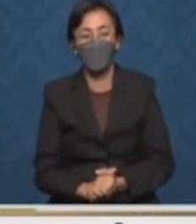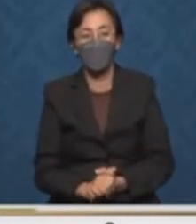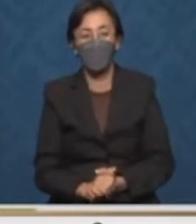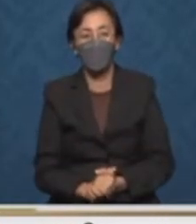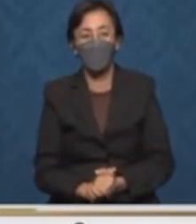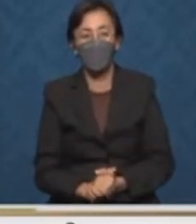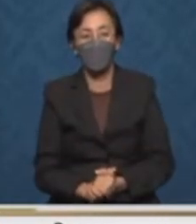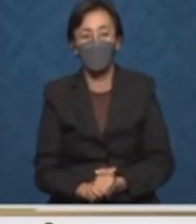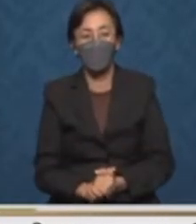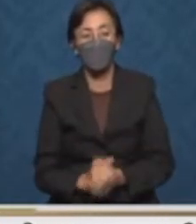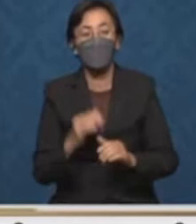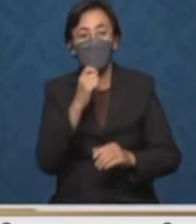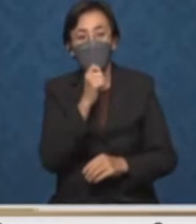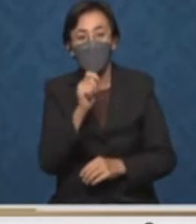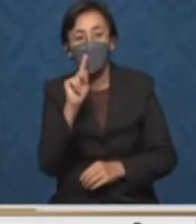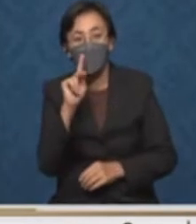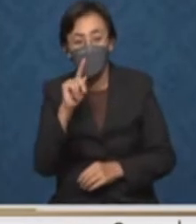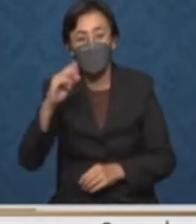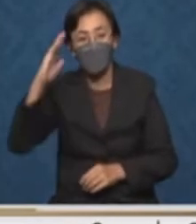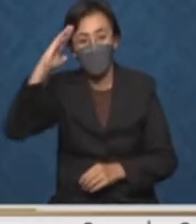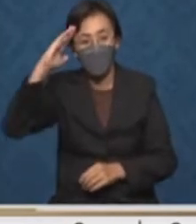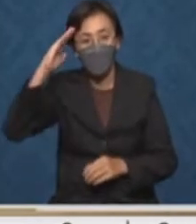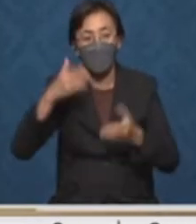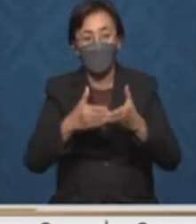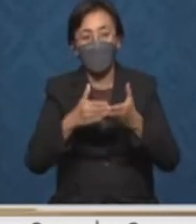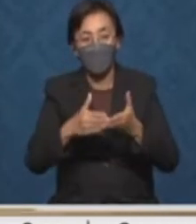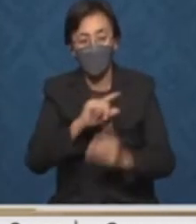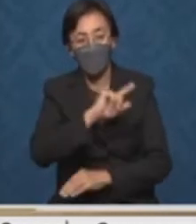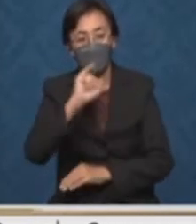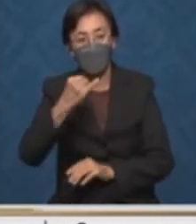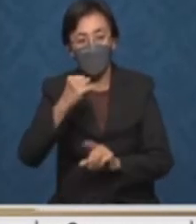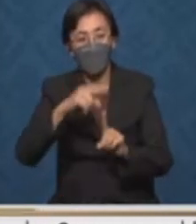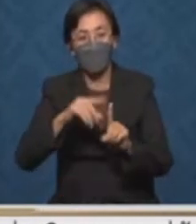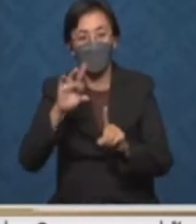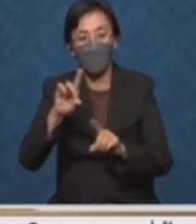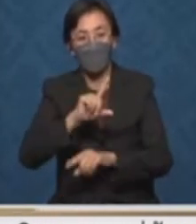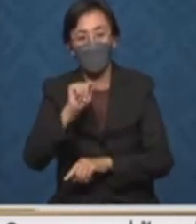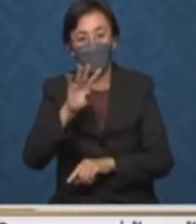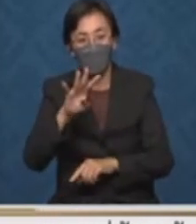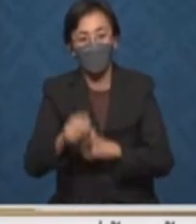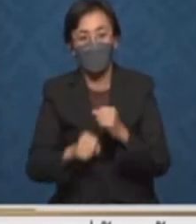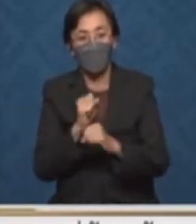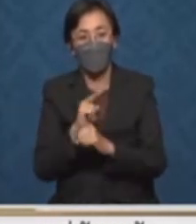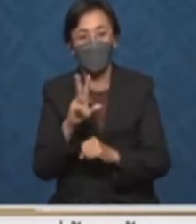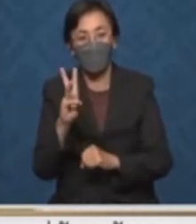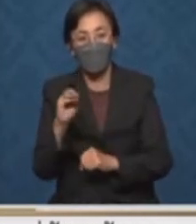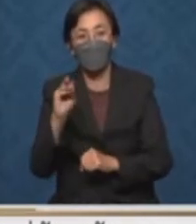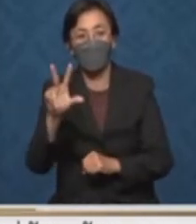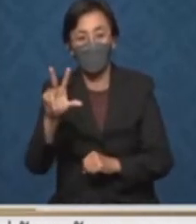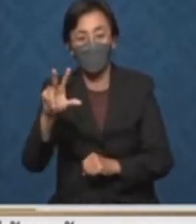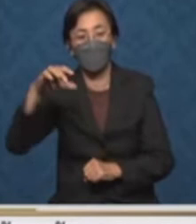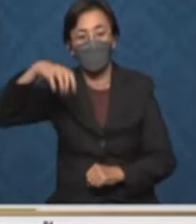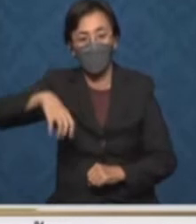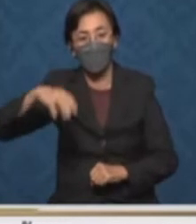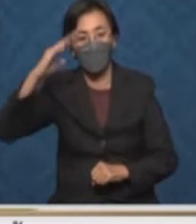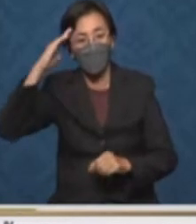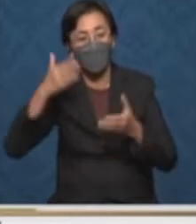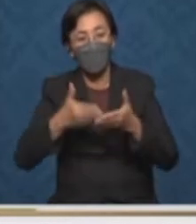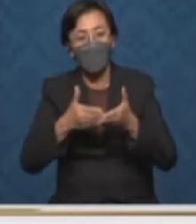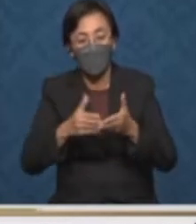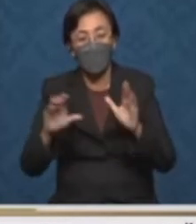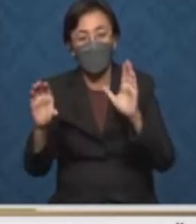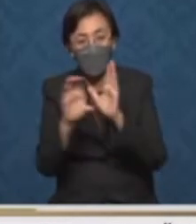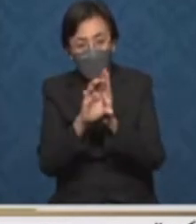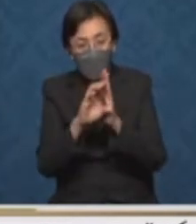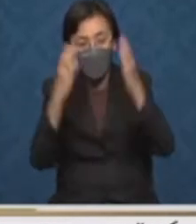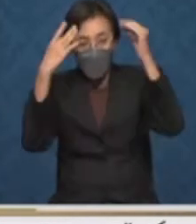ในการแถลงข่าวที่กองทัพเรือเมื่อวันจันทร์ที่24 สิงหา 63กองทัพเรือได้บังอาจนำเอาภาพ